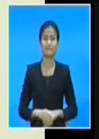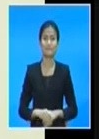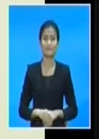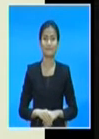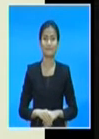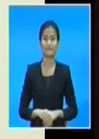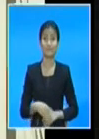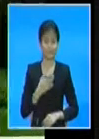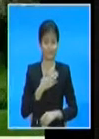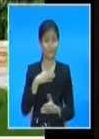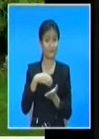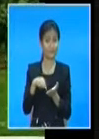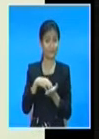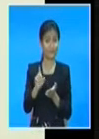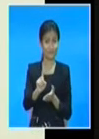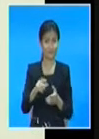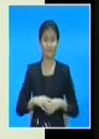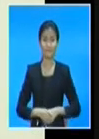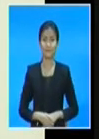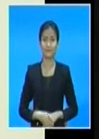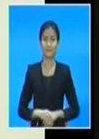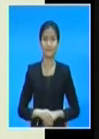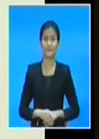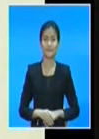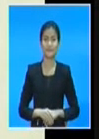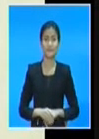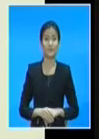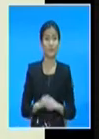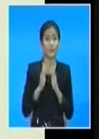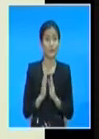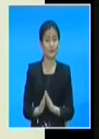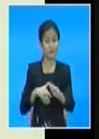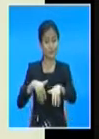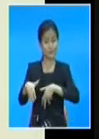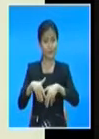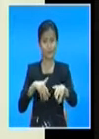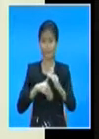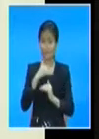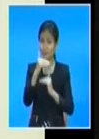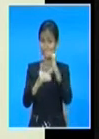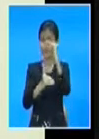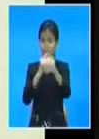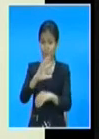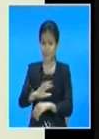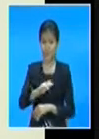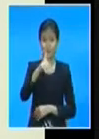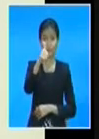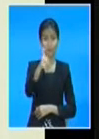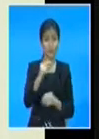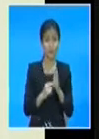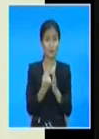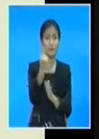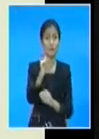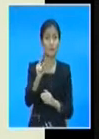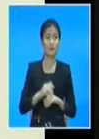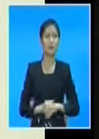ผมอยากจะกลับเรียนว่าการพัฒนาคุณภาพชีวิตของคนเนี่ยนะฮะต้องพัฒนาให้เขาเนี่ย